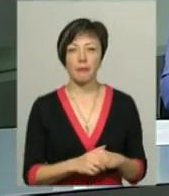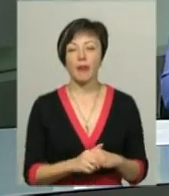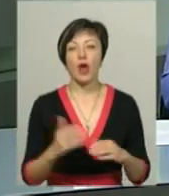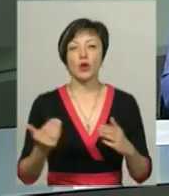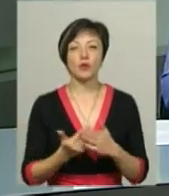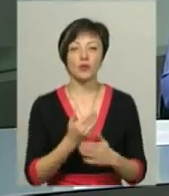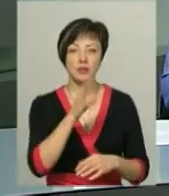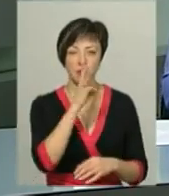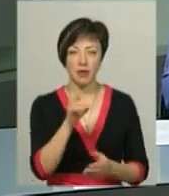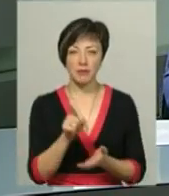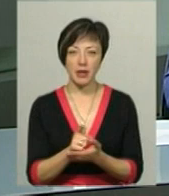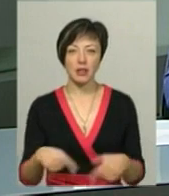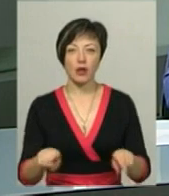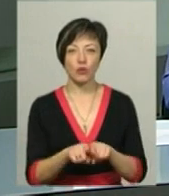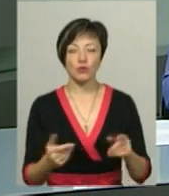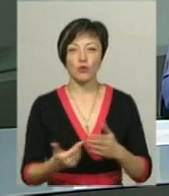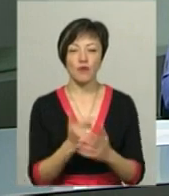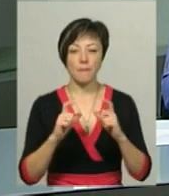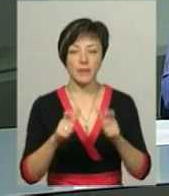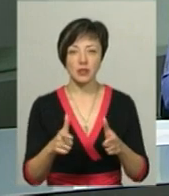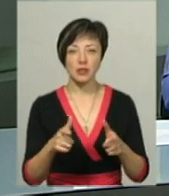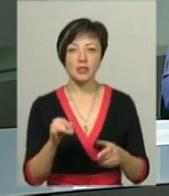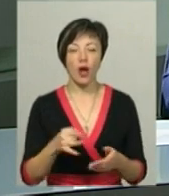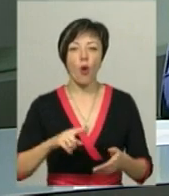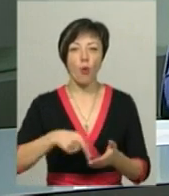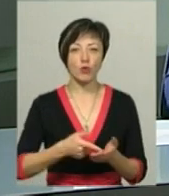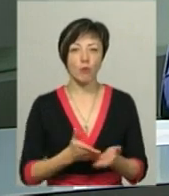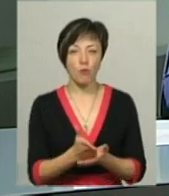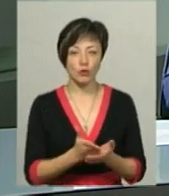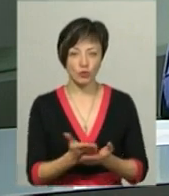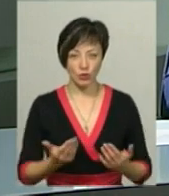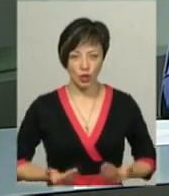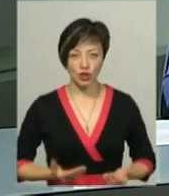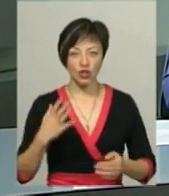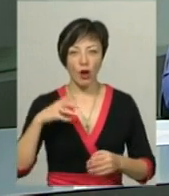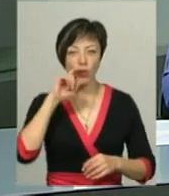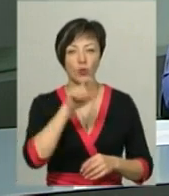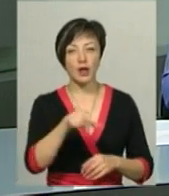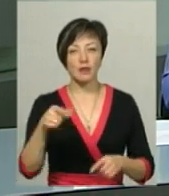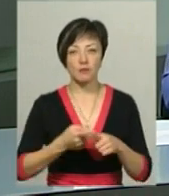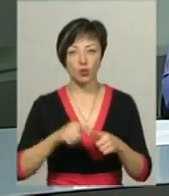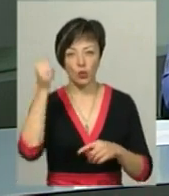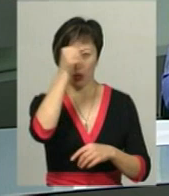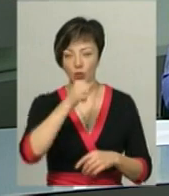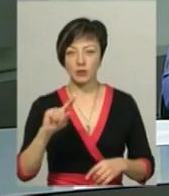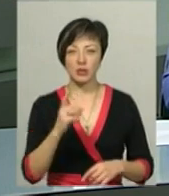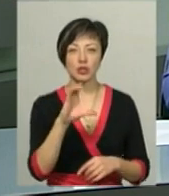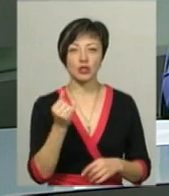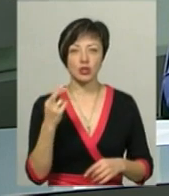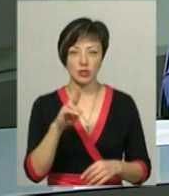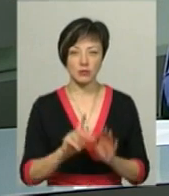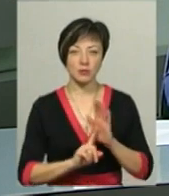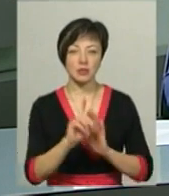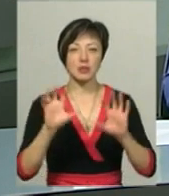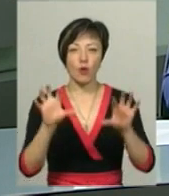Нові зарплати і пенсії, а також нові платіжки за компослуги чекають на українців цього року. З 1 січня набрав сили